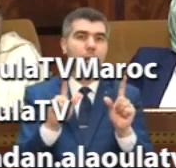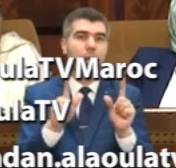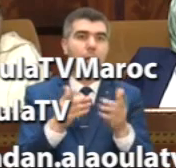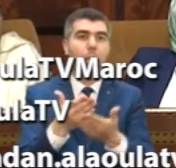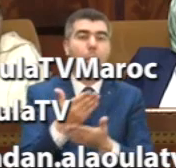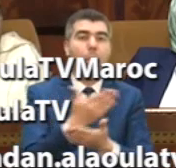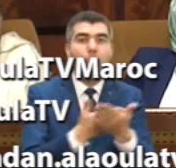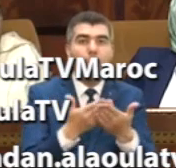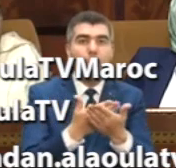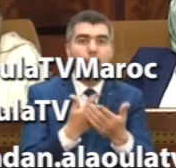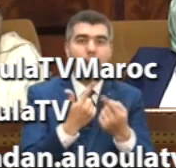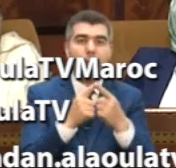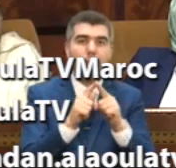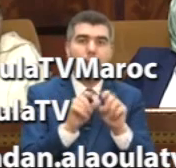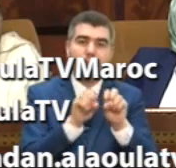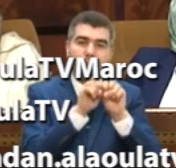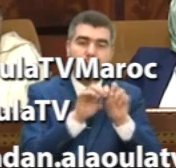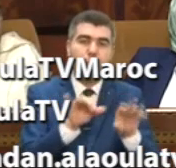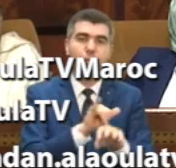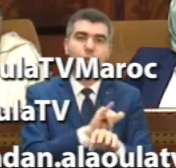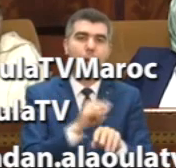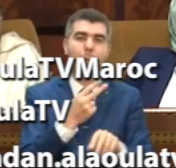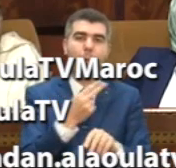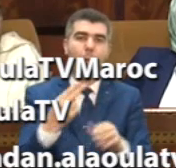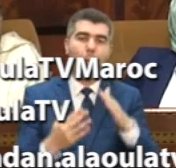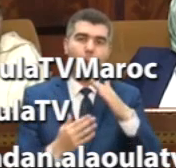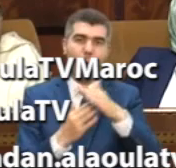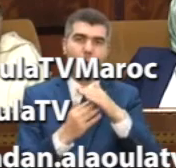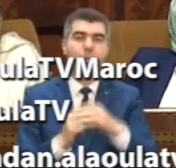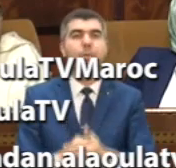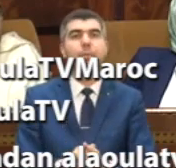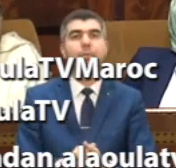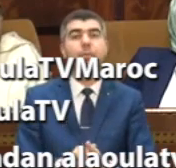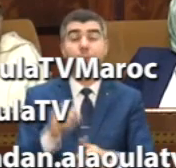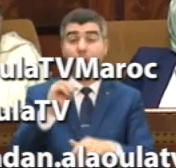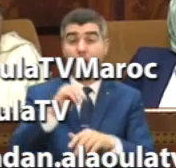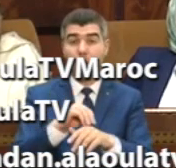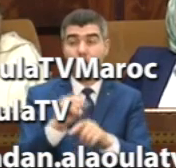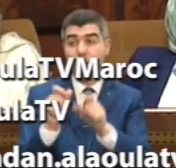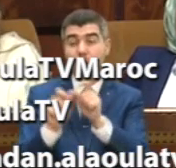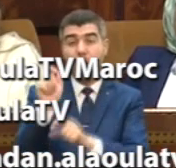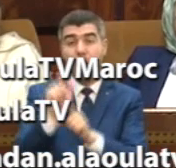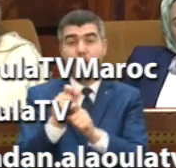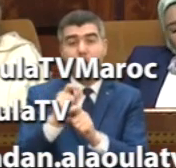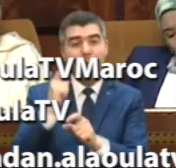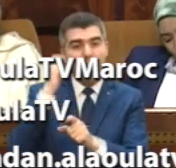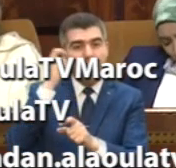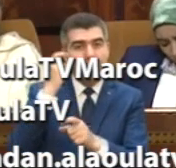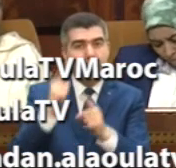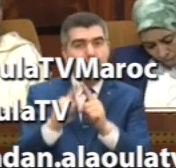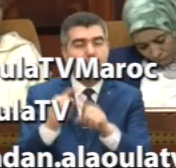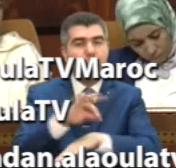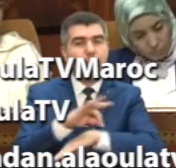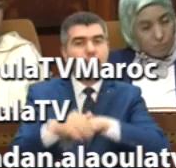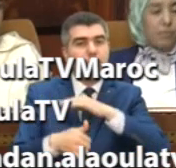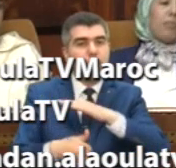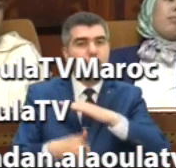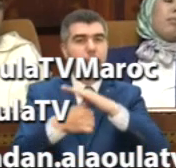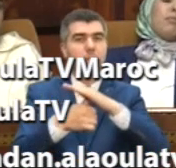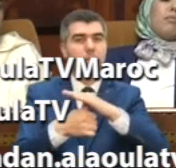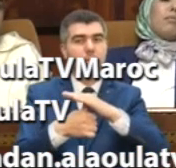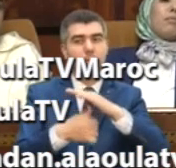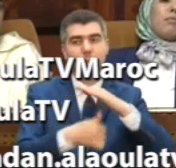لقطع لدابر هذه الإشاعات نهائيا. الأمر الثاني مرة أخرى، رأي العام منشغل بأن هناك مناصب عمومية أو